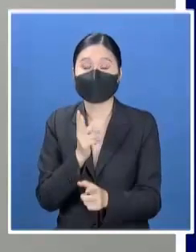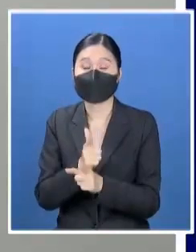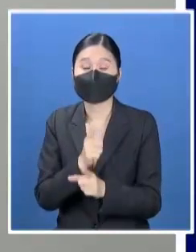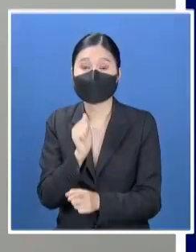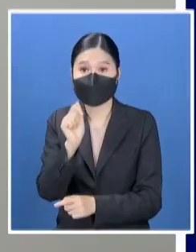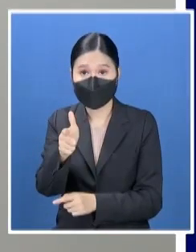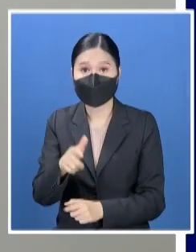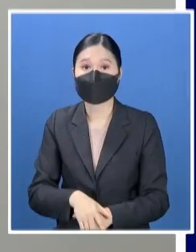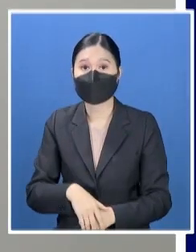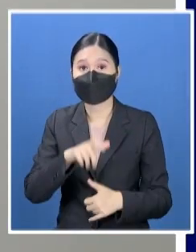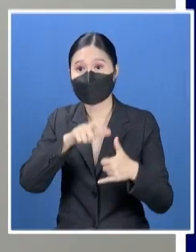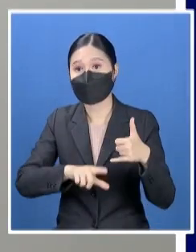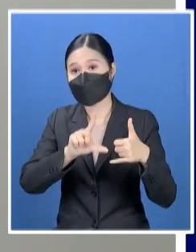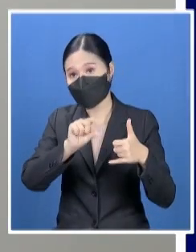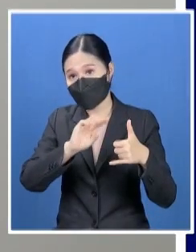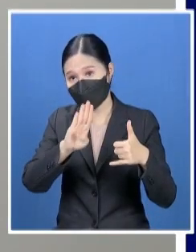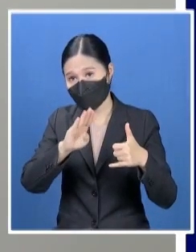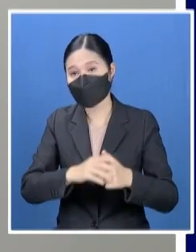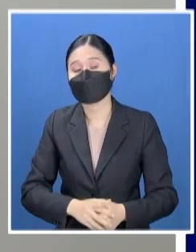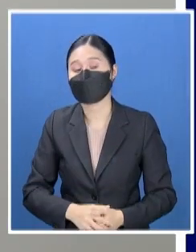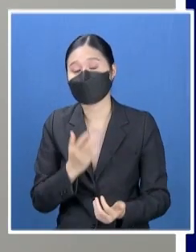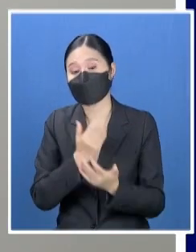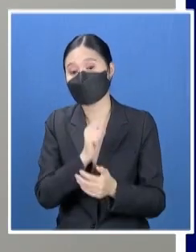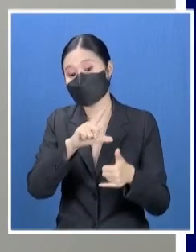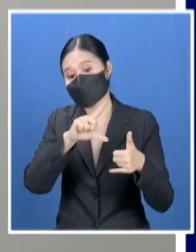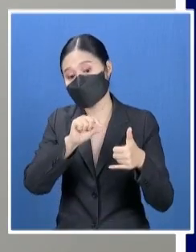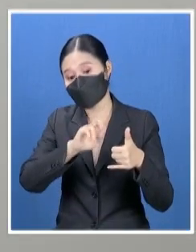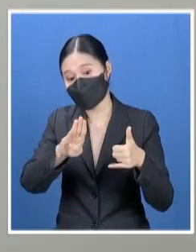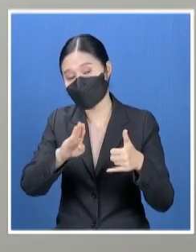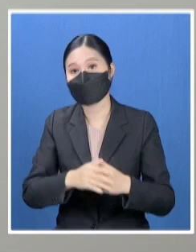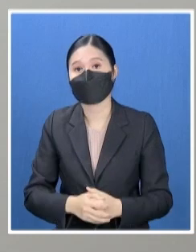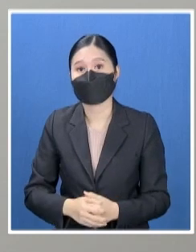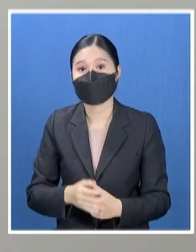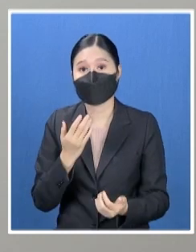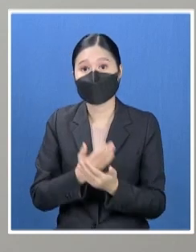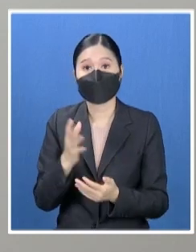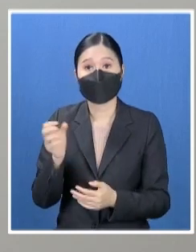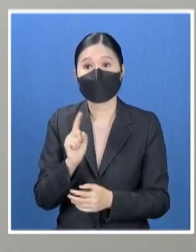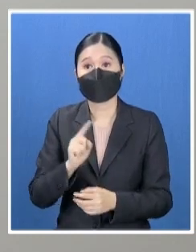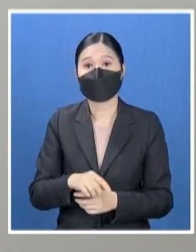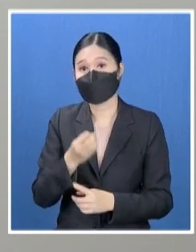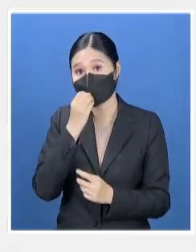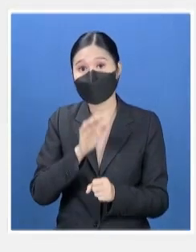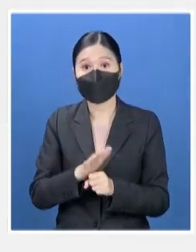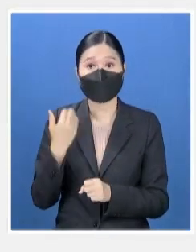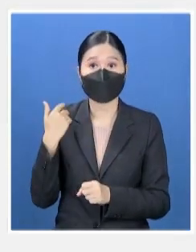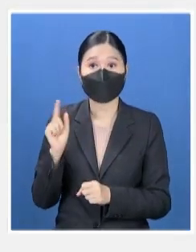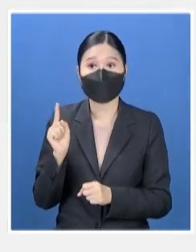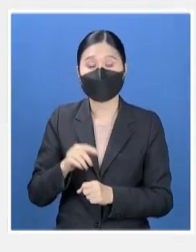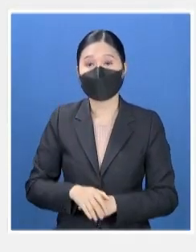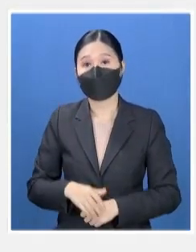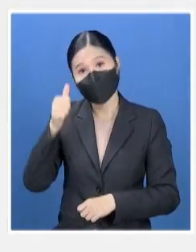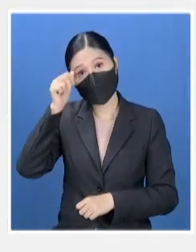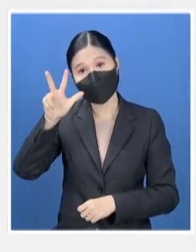เท่าไหร่หรือไม่เจ็บเท่าไหร่ครับยี่สิบบาทยี่สิบบาทยี่สิบบาทแล้วเอาเงินที่ไหนมันพอกินไหมเนี่ยหาคุณจะ